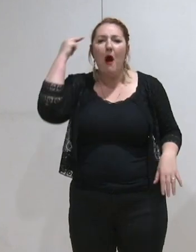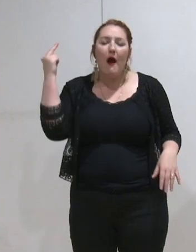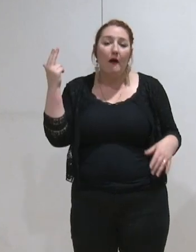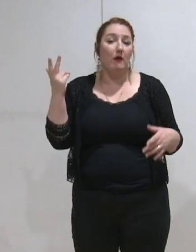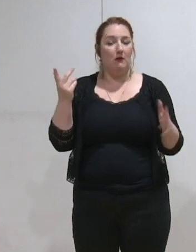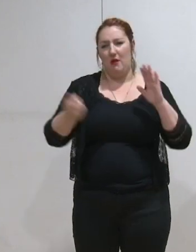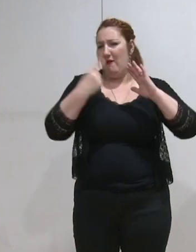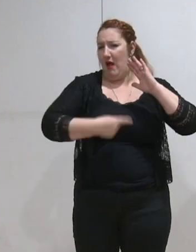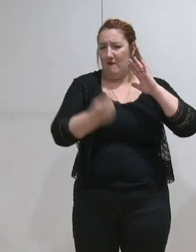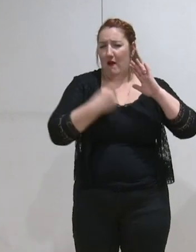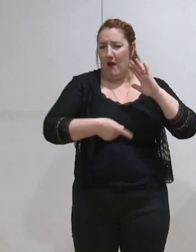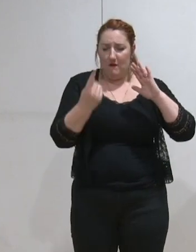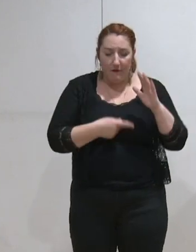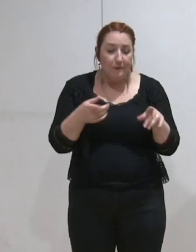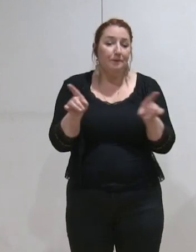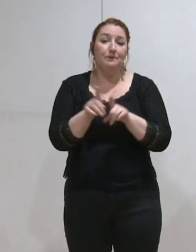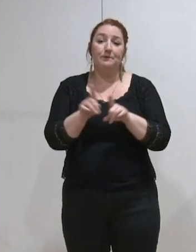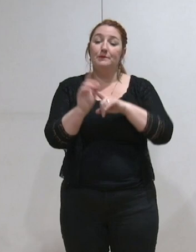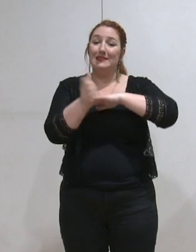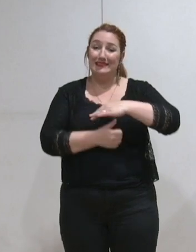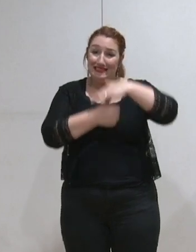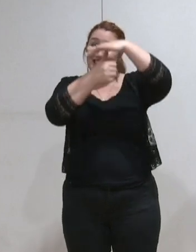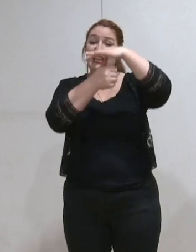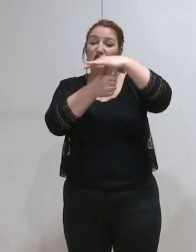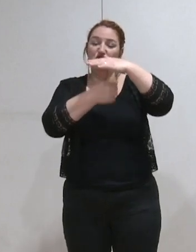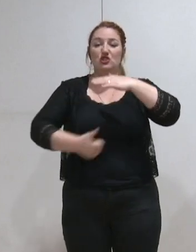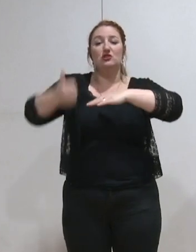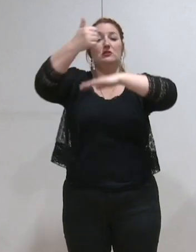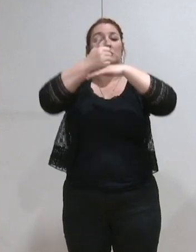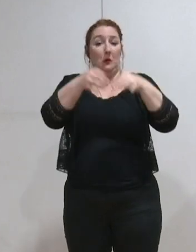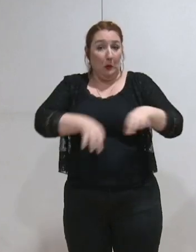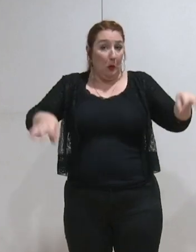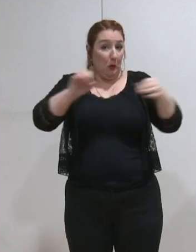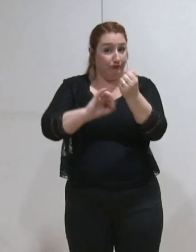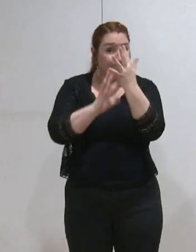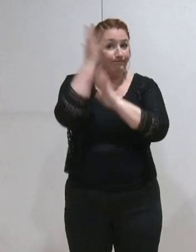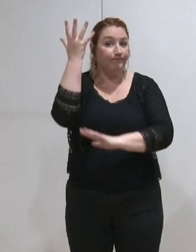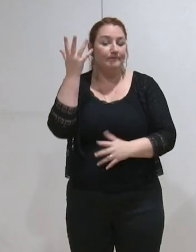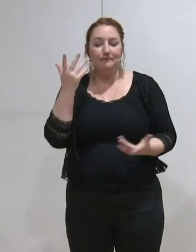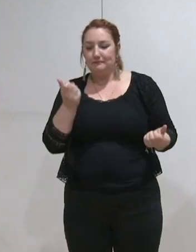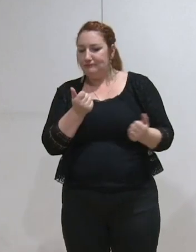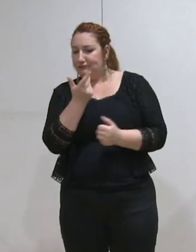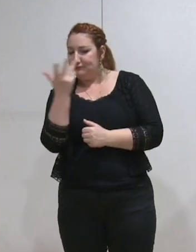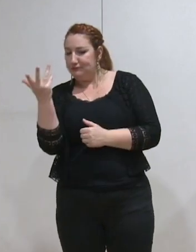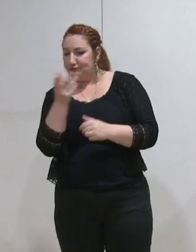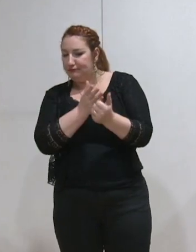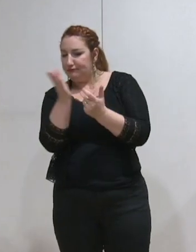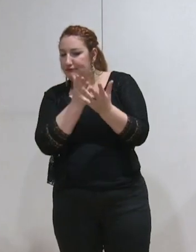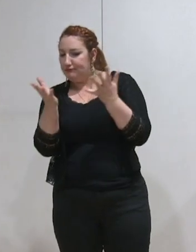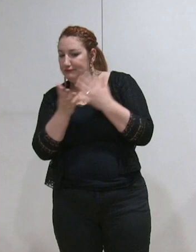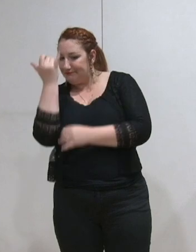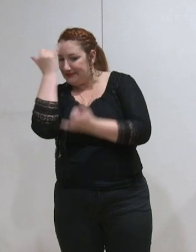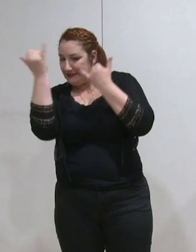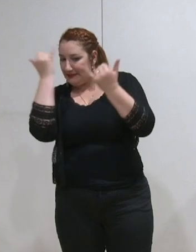concernant les locaux du siège touché par l'incendie plusieurs pistes ont été évalué par nos service